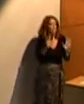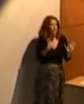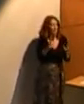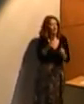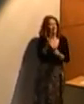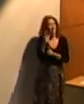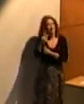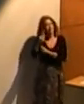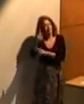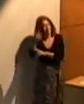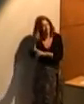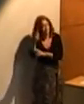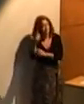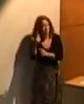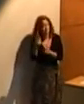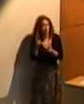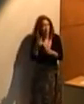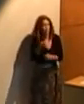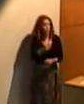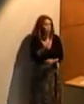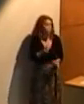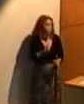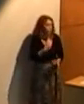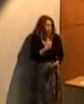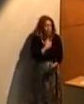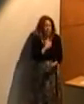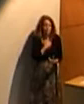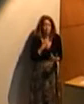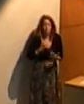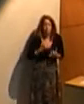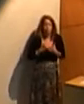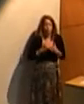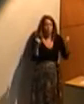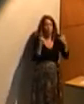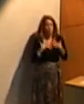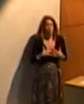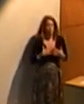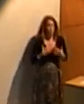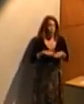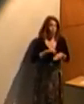à ce qui nous est peut-être le plus le plus intime et ce qui est le plus en nous et bien non